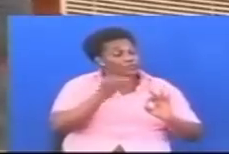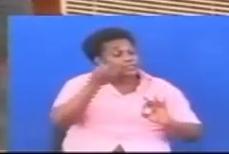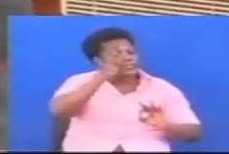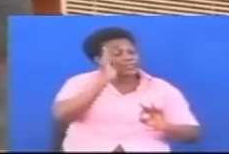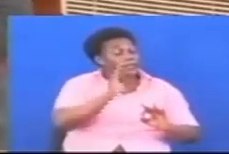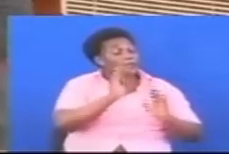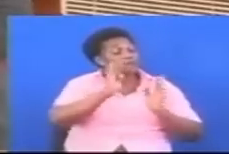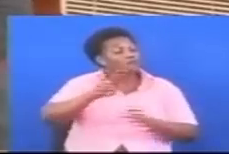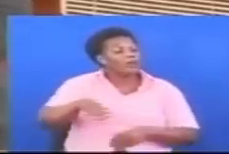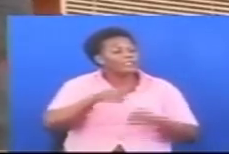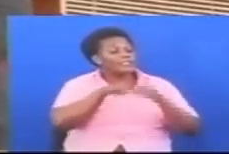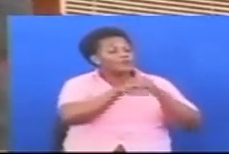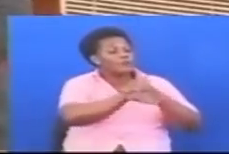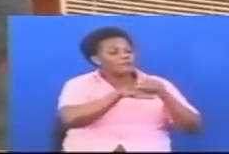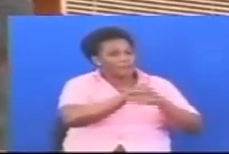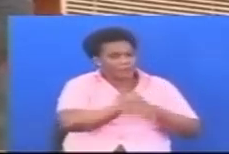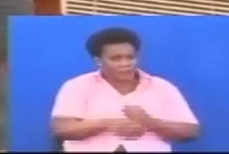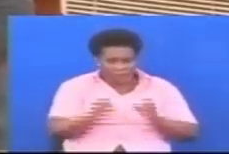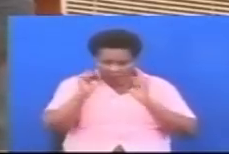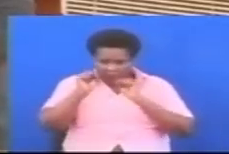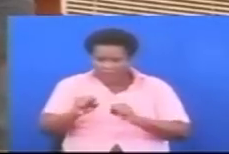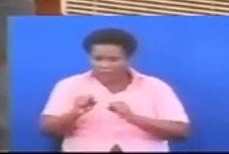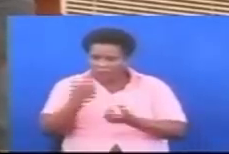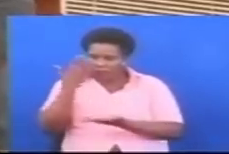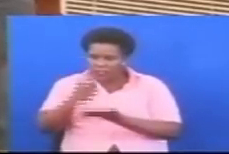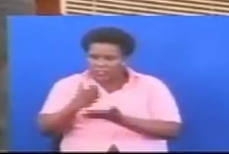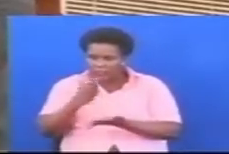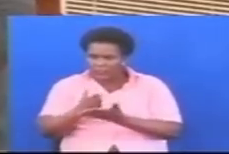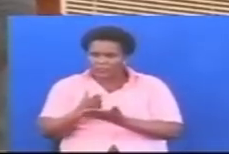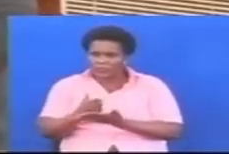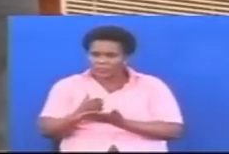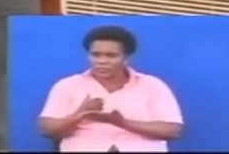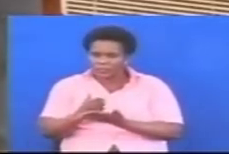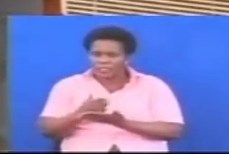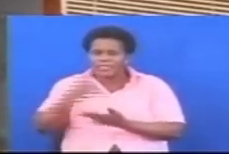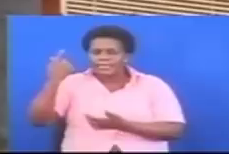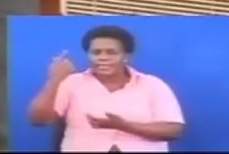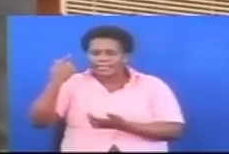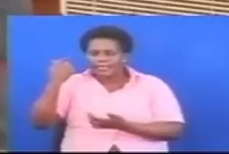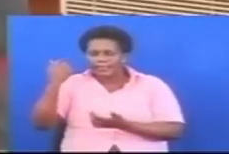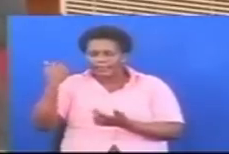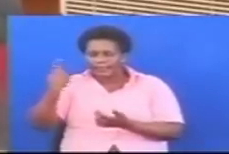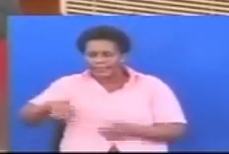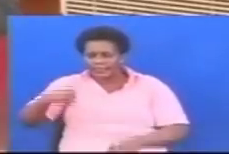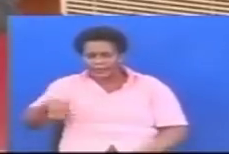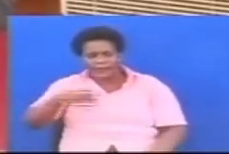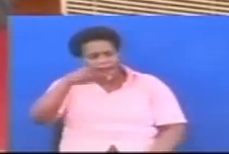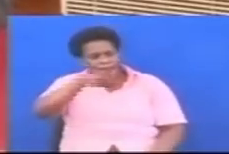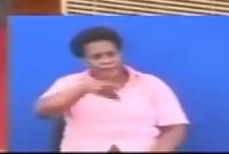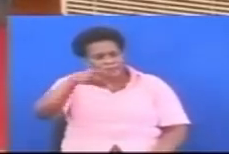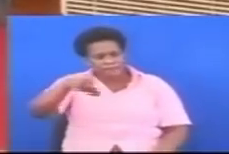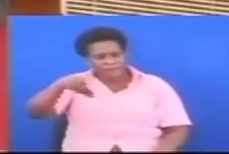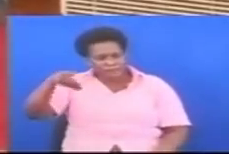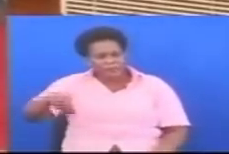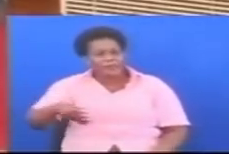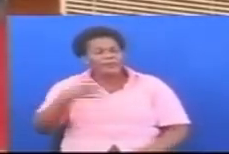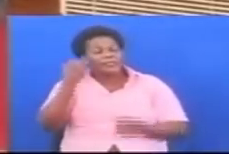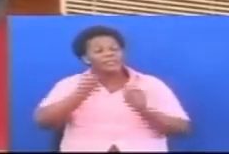kwa vitendo kwa maeneo yenye uhitaji mkubwa wa maji ya shughuli za kibiashara kama kilimo cha umwagiliaji na